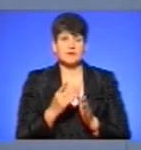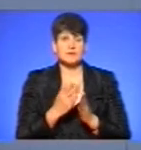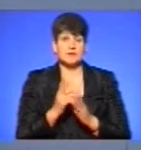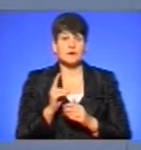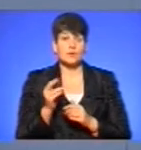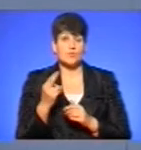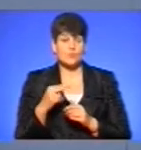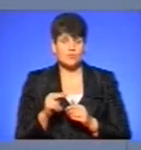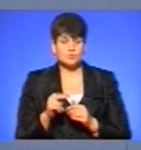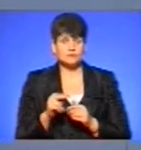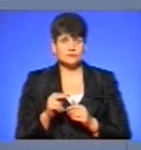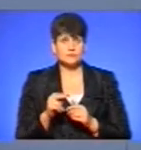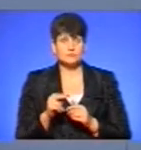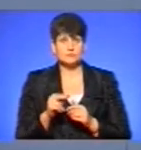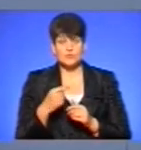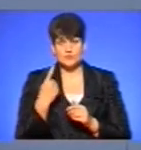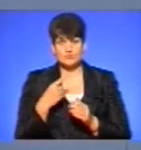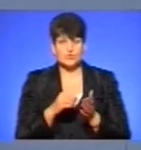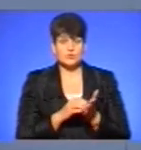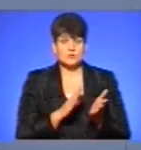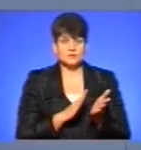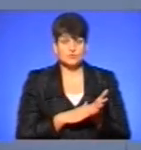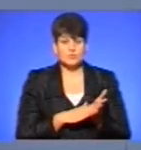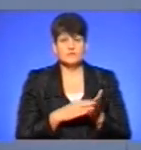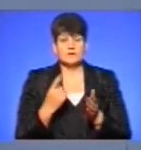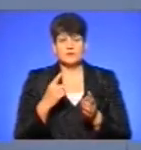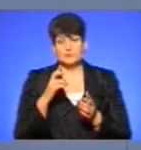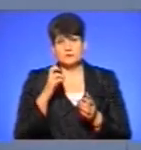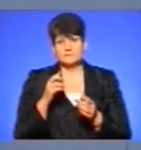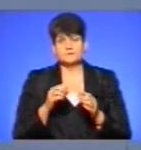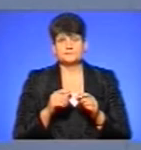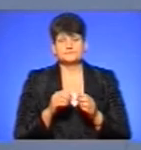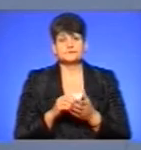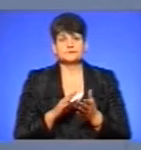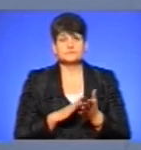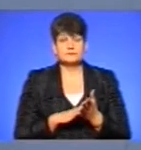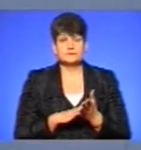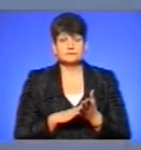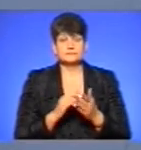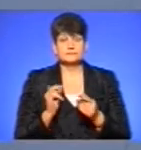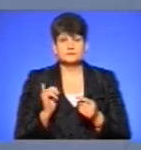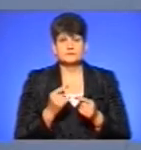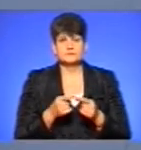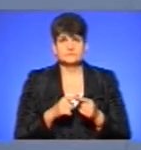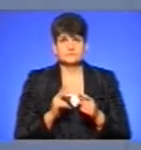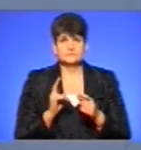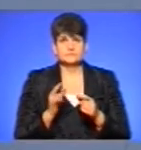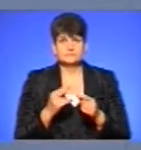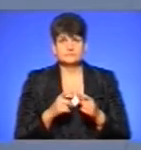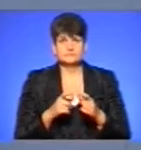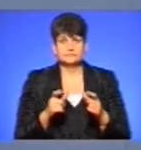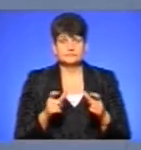коли особу реєструють в єдиному державному цифровому реєстрі, і цей код